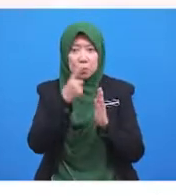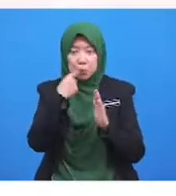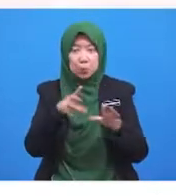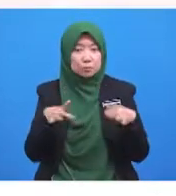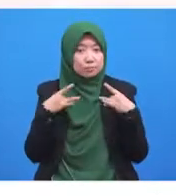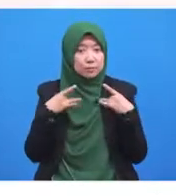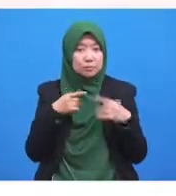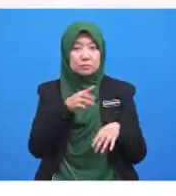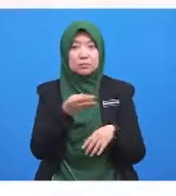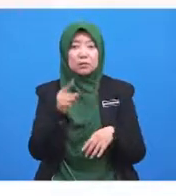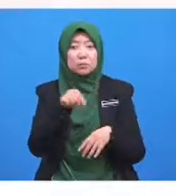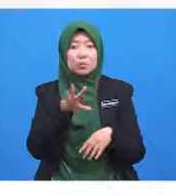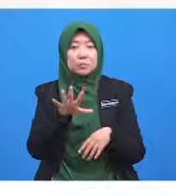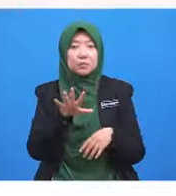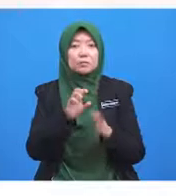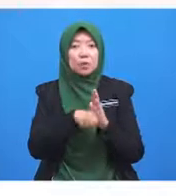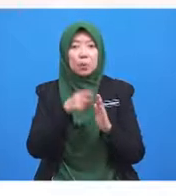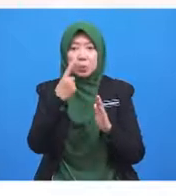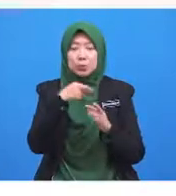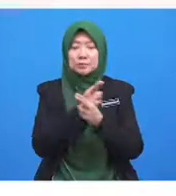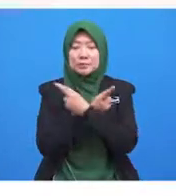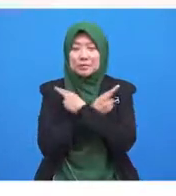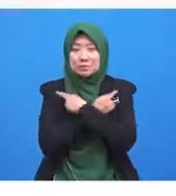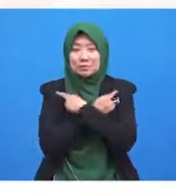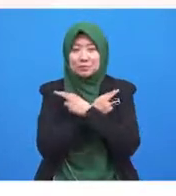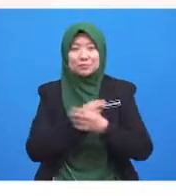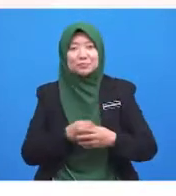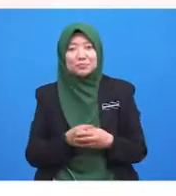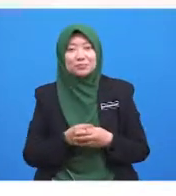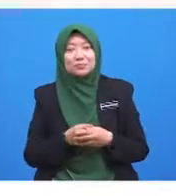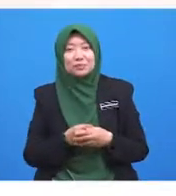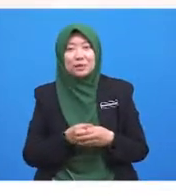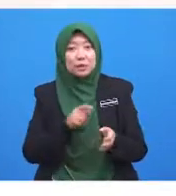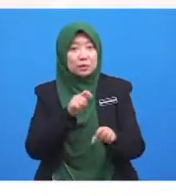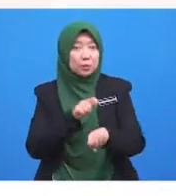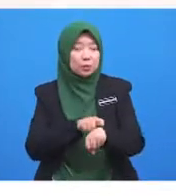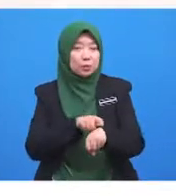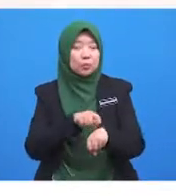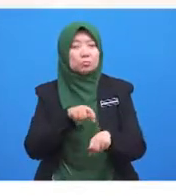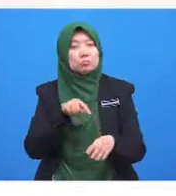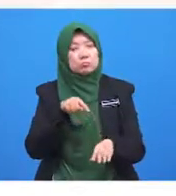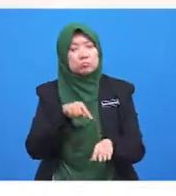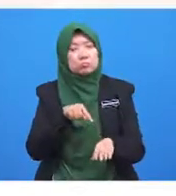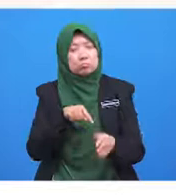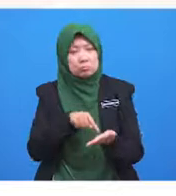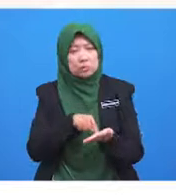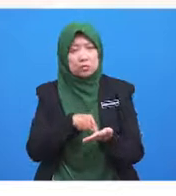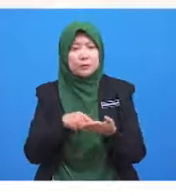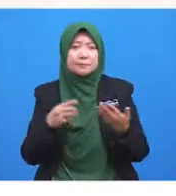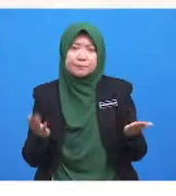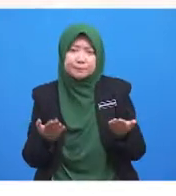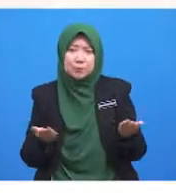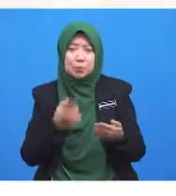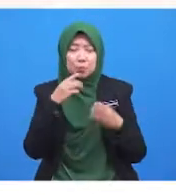contraction dan 1.5 saat untuk relaxation. Tempoh ini disyorkan kerana kemungkinan pelanggan